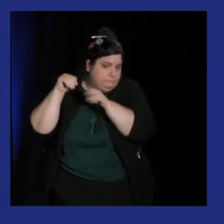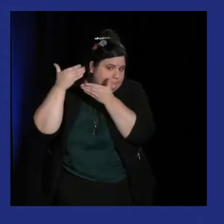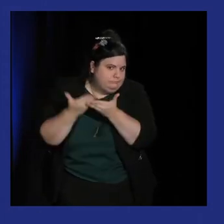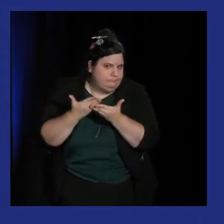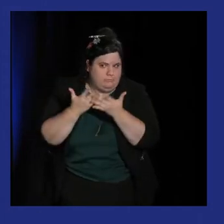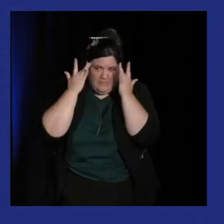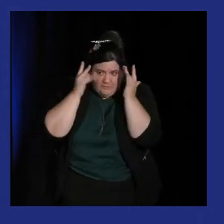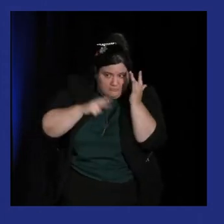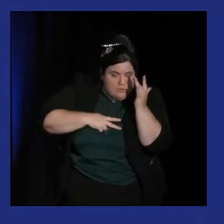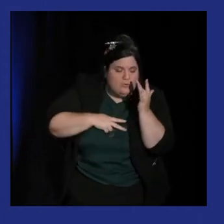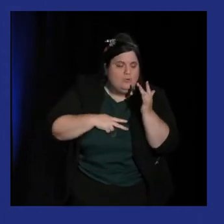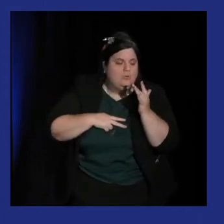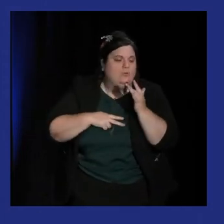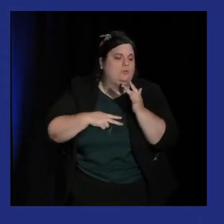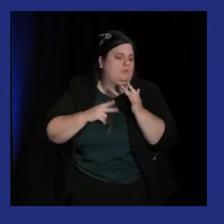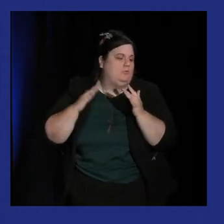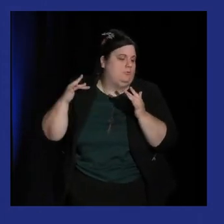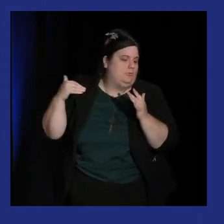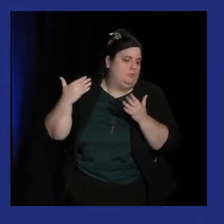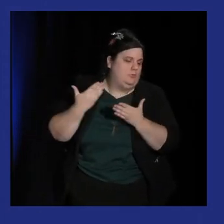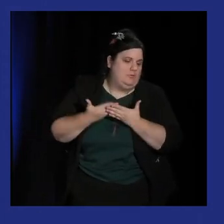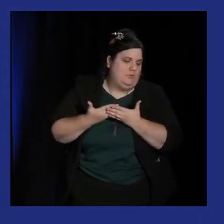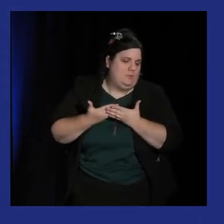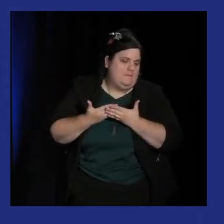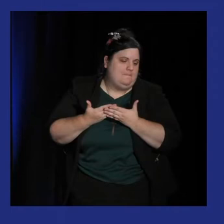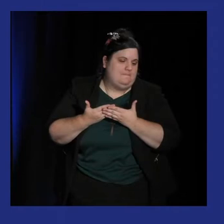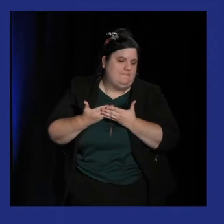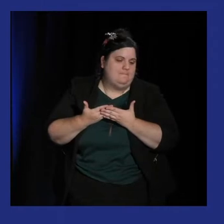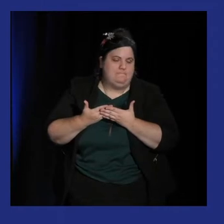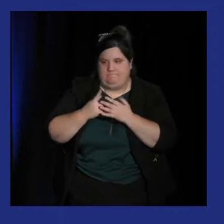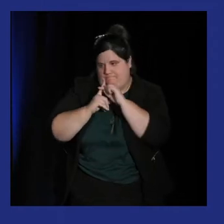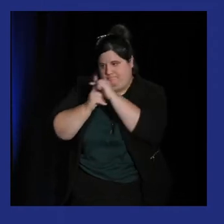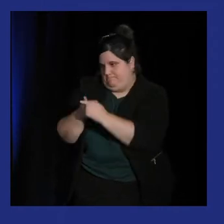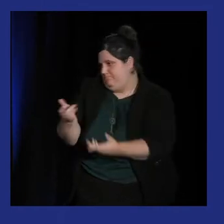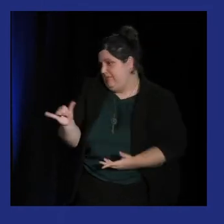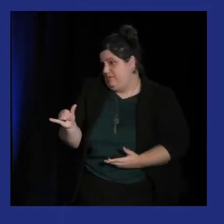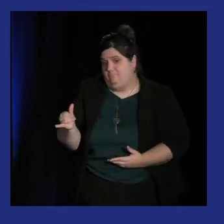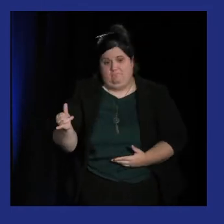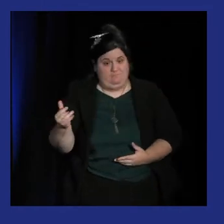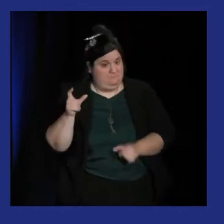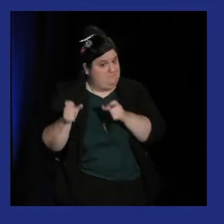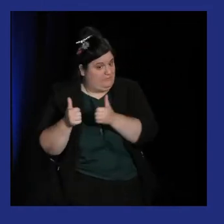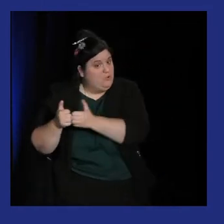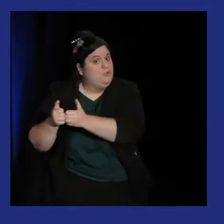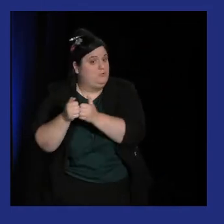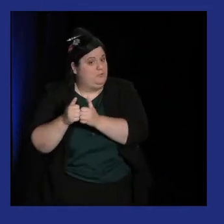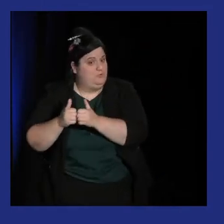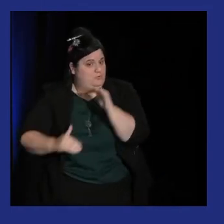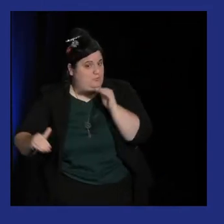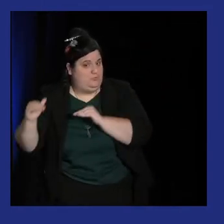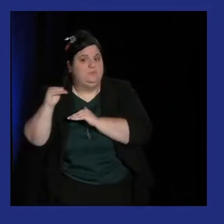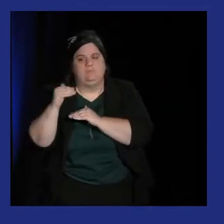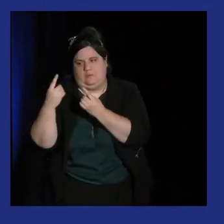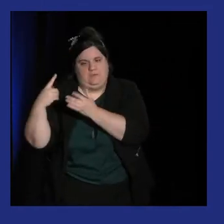en dépit de nos rêves les plus fous le la cible ça reste quand même avant tout les joueurs du jeu en tout cas je parle pour les nouveautés en l'occurrence